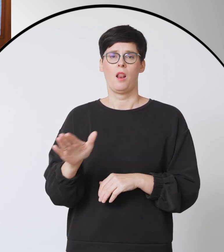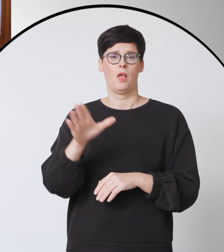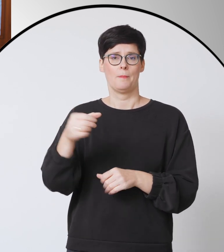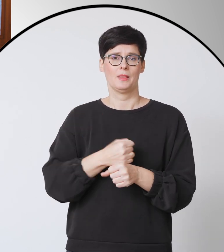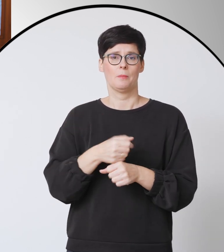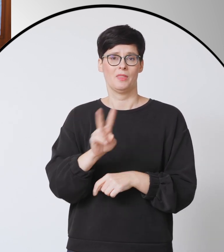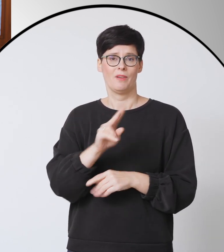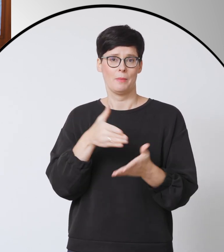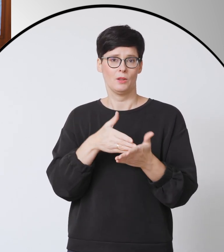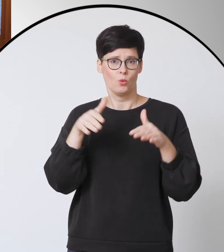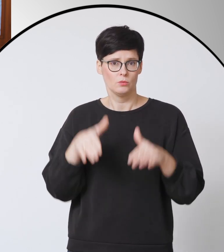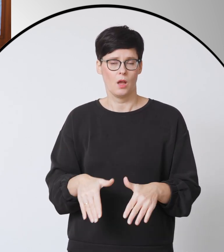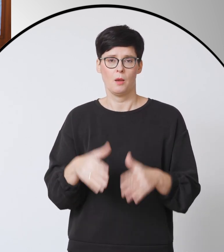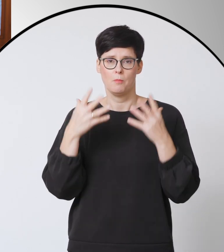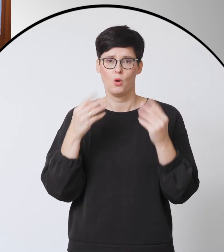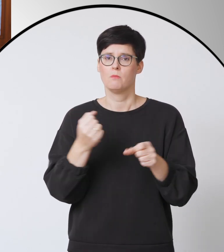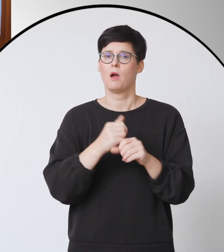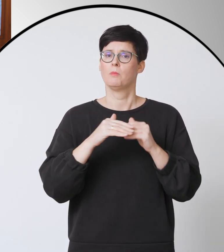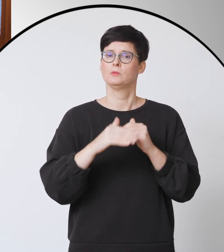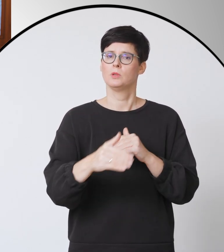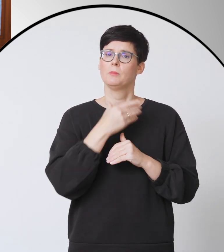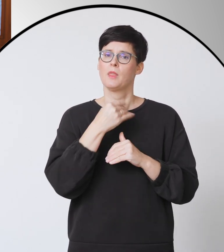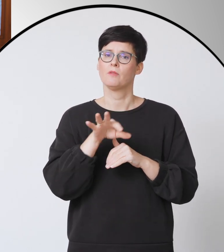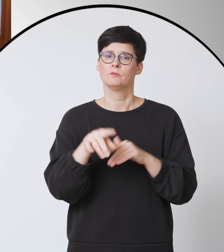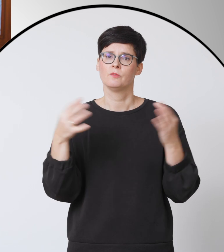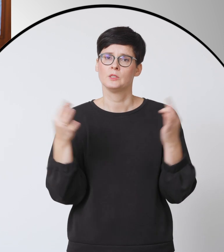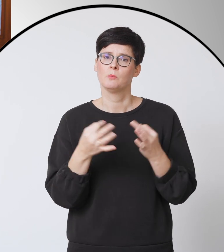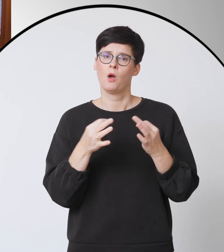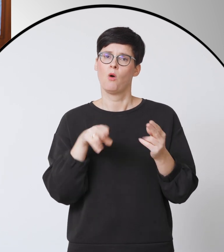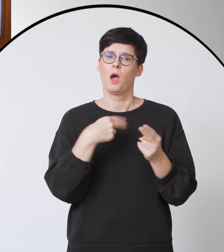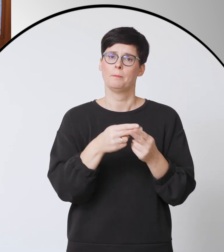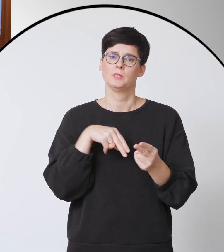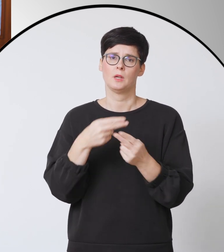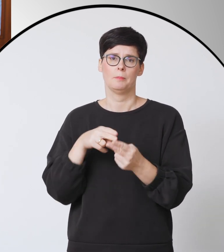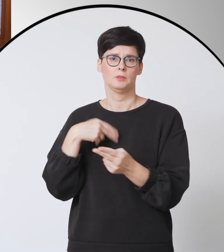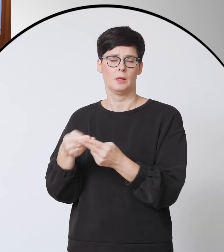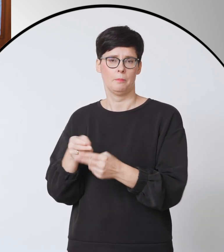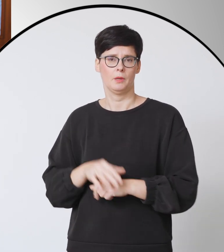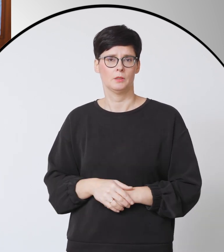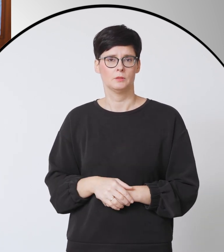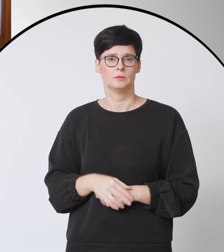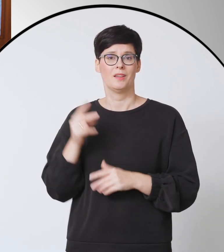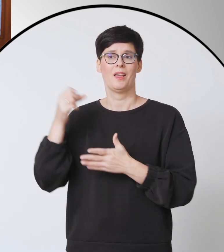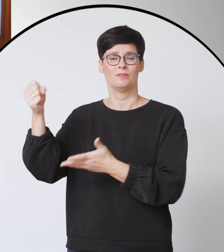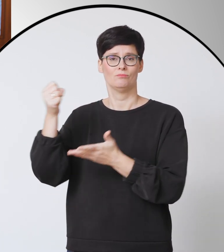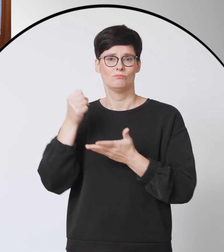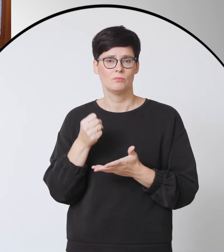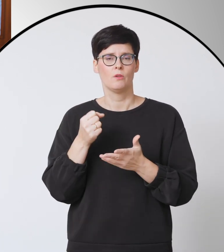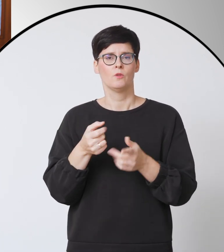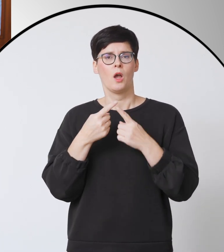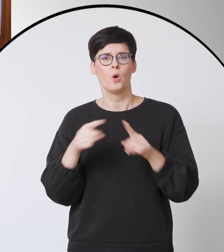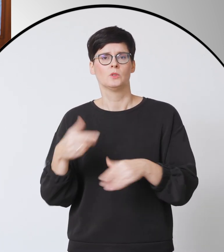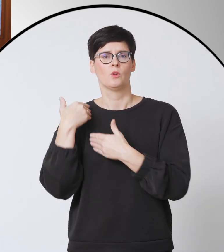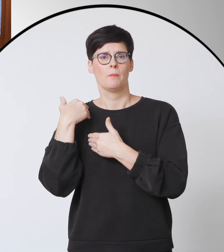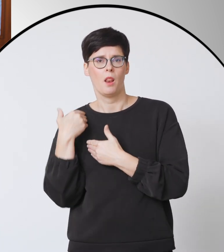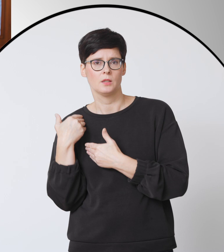Behinderungen einen bedarfsgerecht ausgestalteten Arbeitsplatz einzurichten. Dabei fließen zum Teil Gelder für